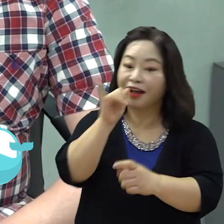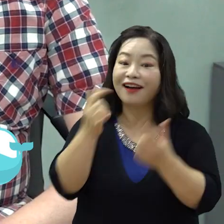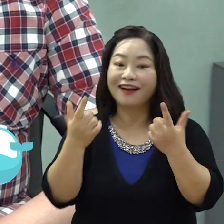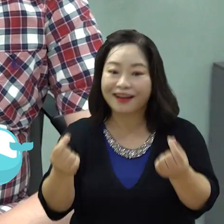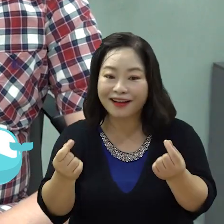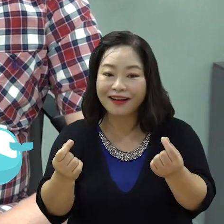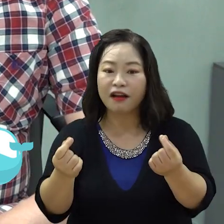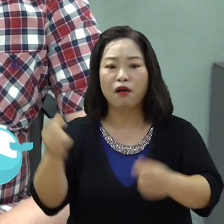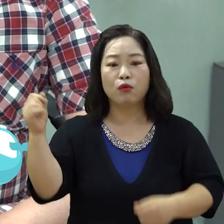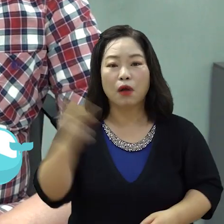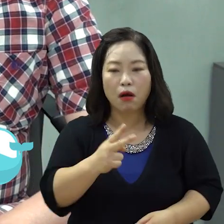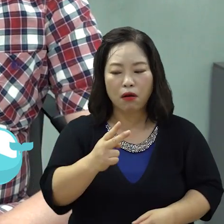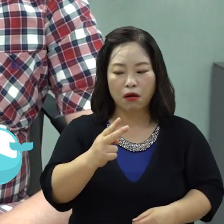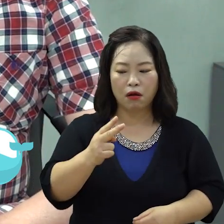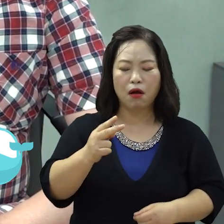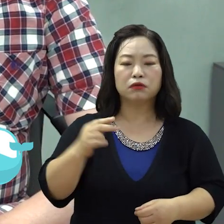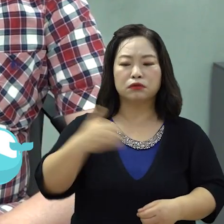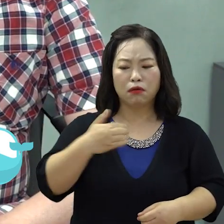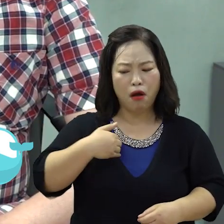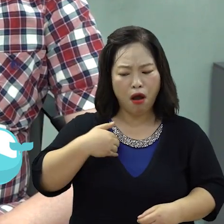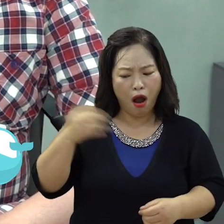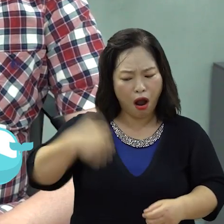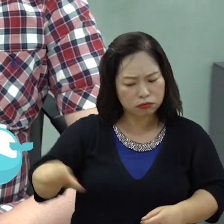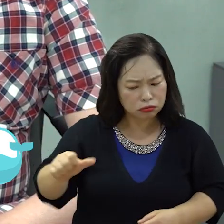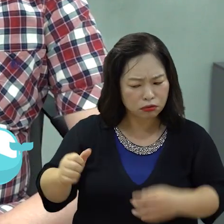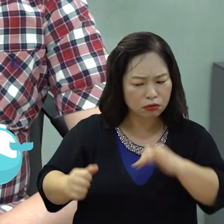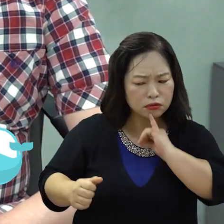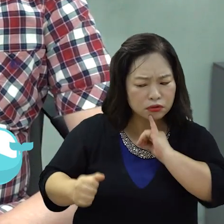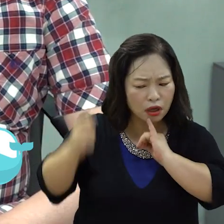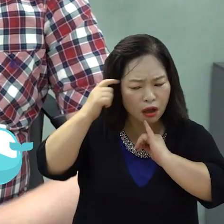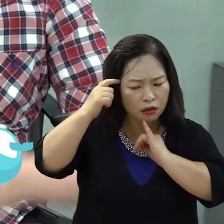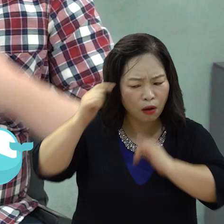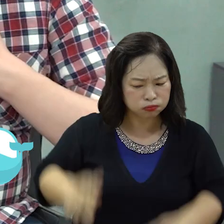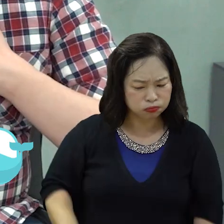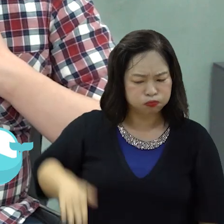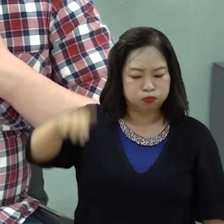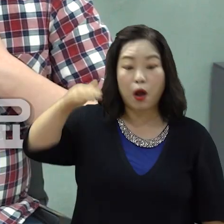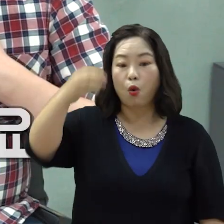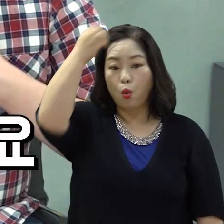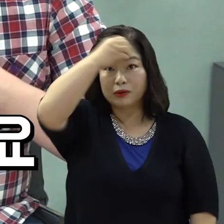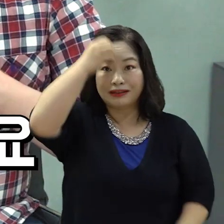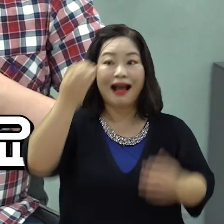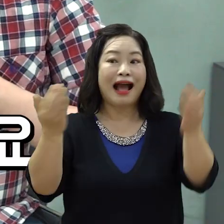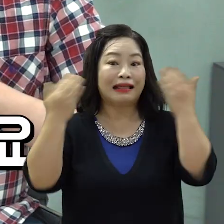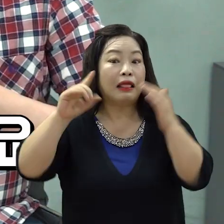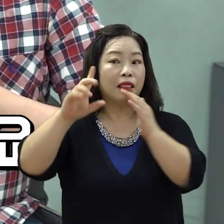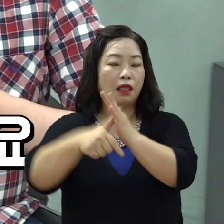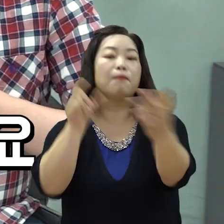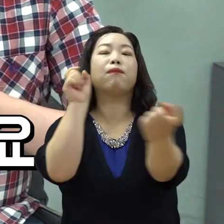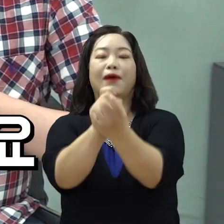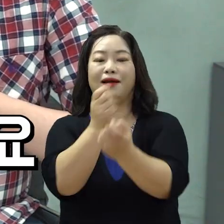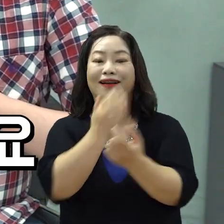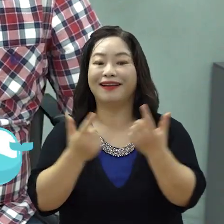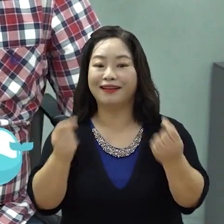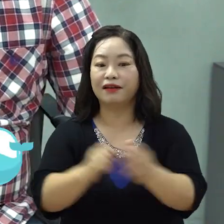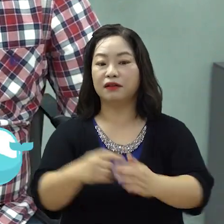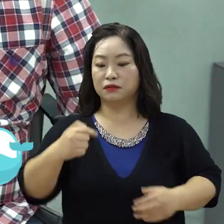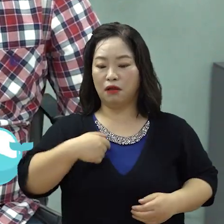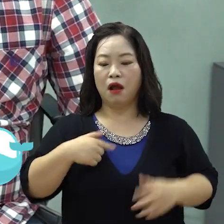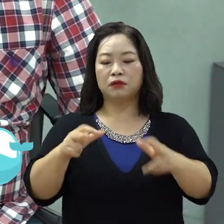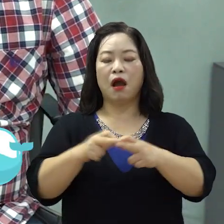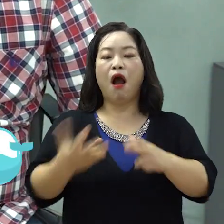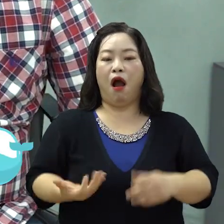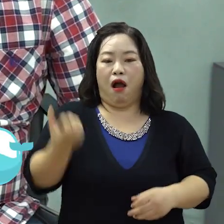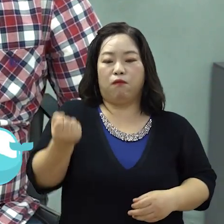있고요. 그러다가 한동안 묻혀 있다가 고등학교 2학년 때 가서 저도 그제서 그 현실에 직면하게 됐어요.